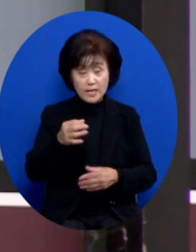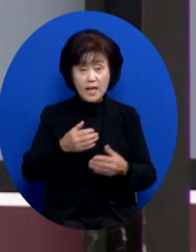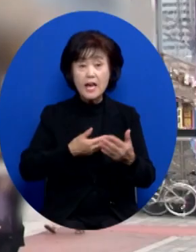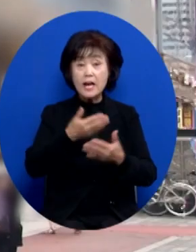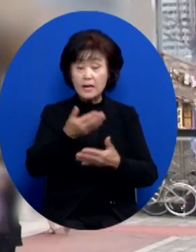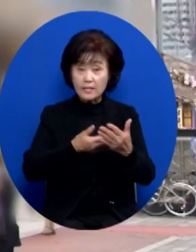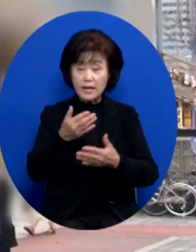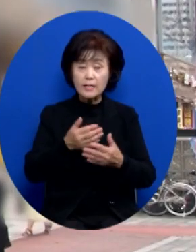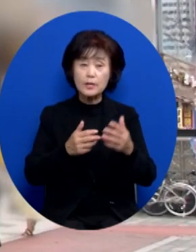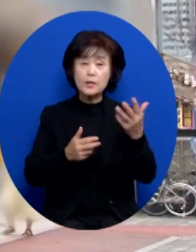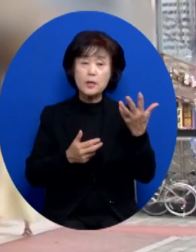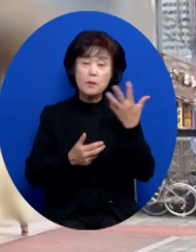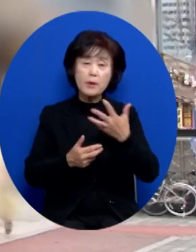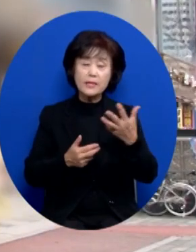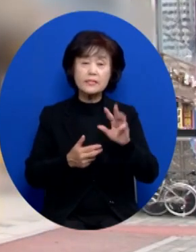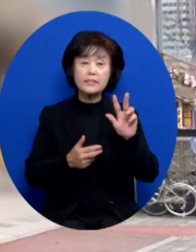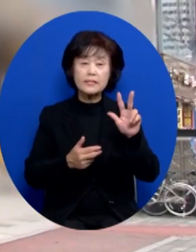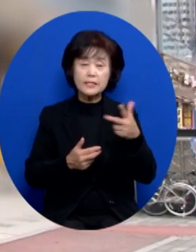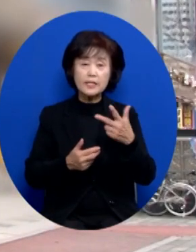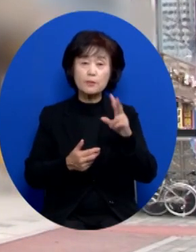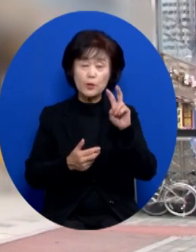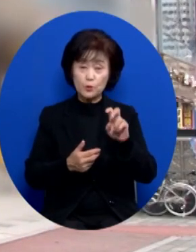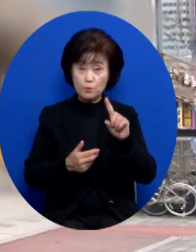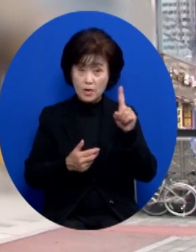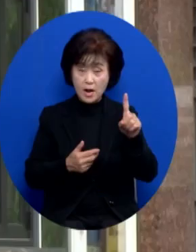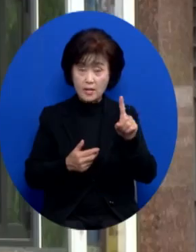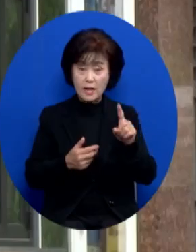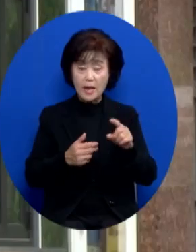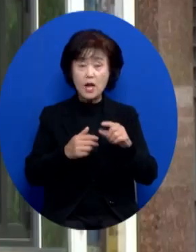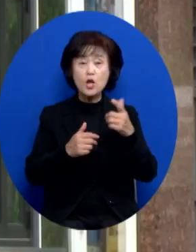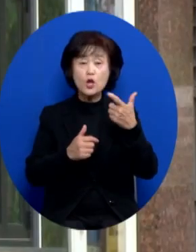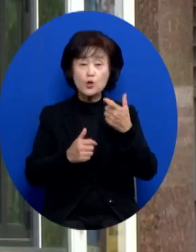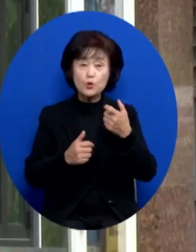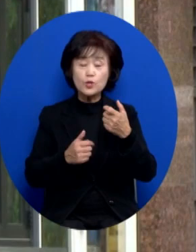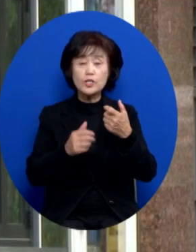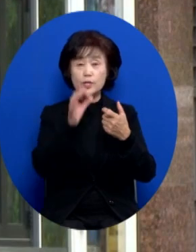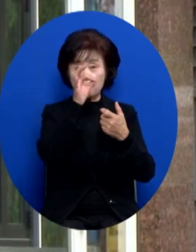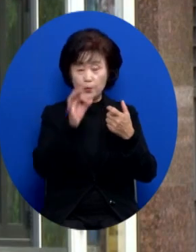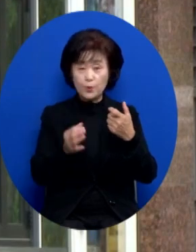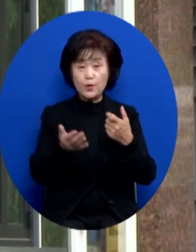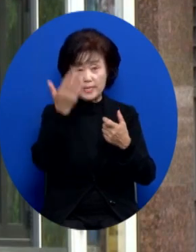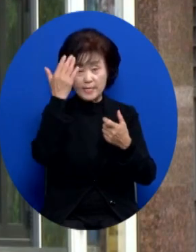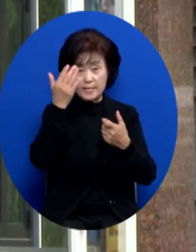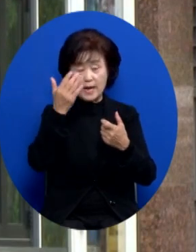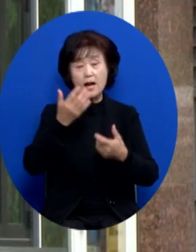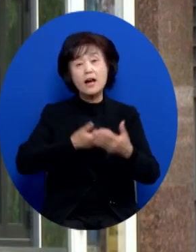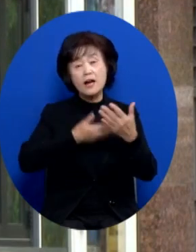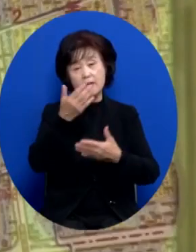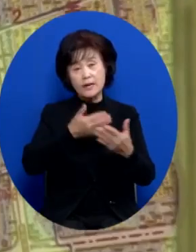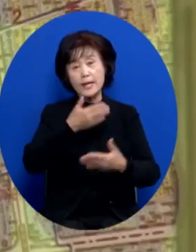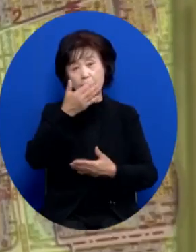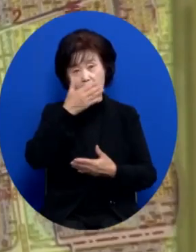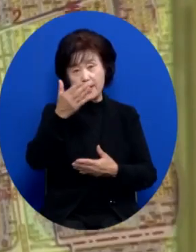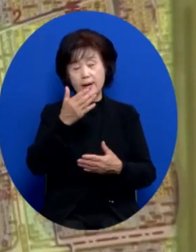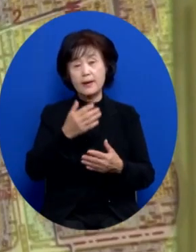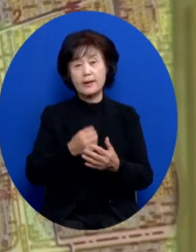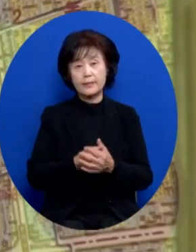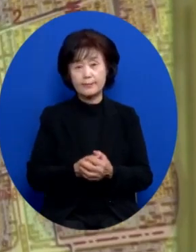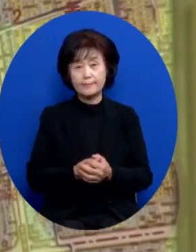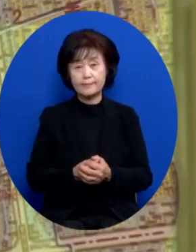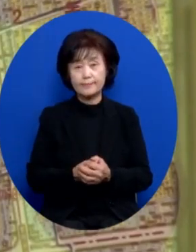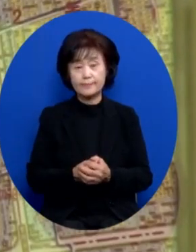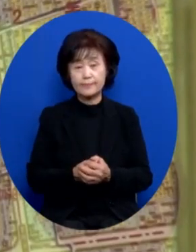거래는 8,721건으로 전체의 60% 이상을 차지하며 2년 4개월 만에 가장 높은 수치를